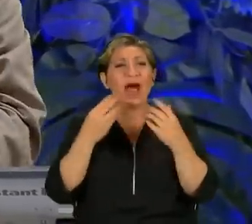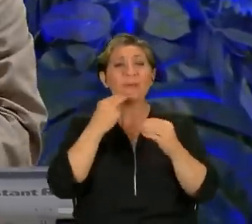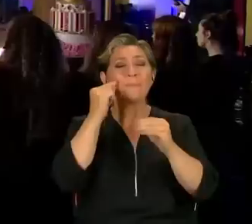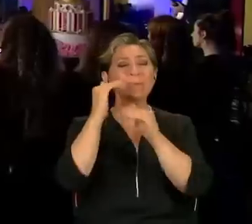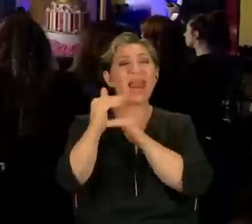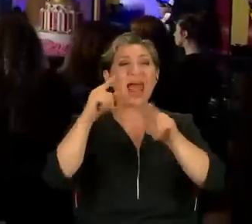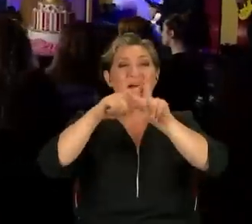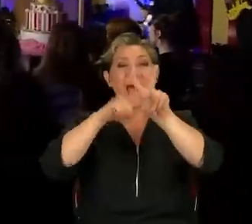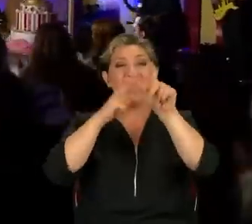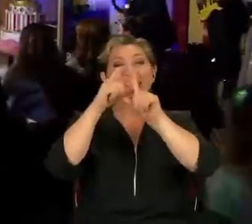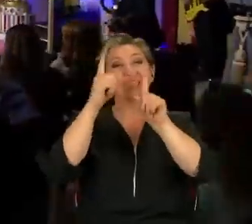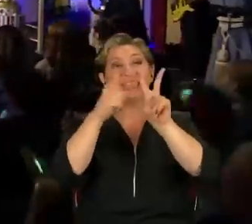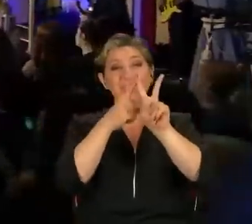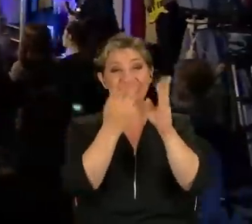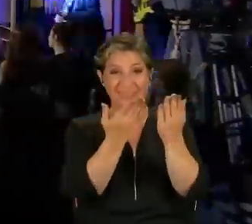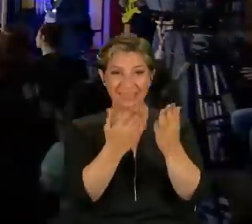beyler, Aydın!